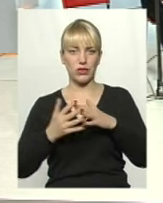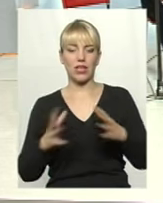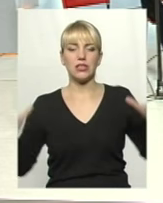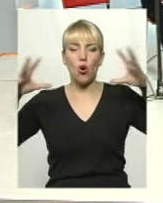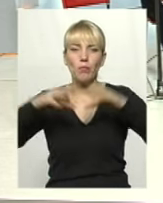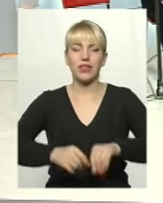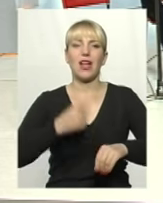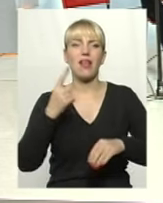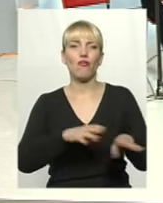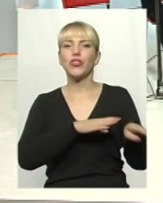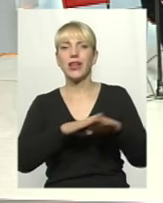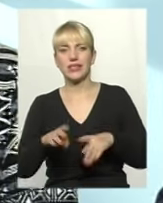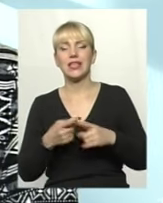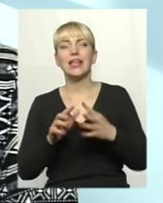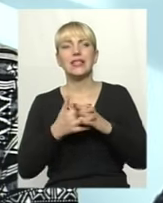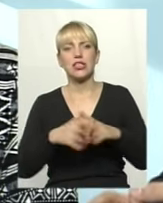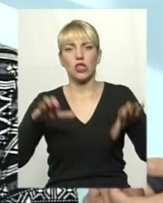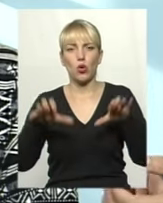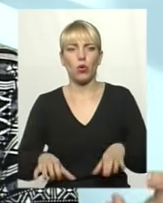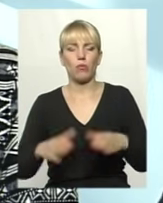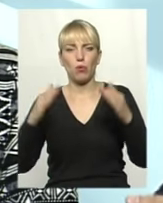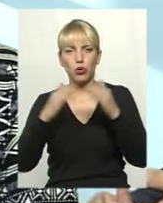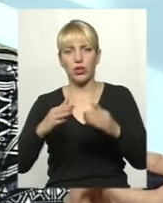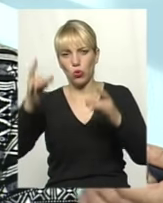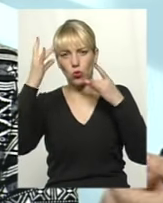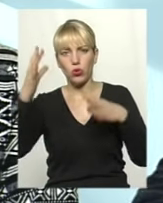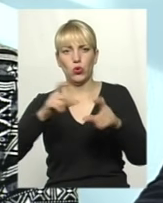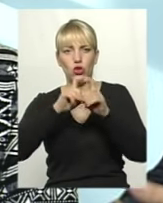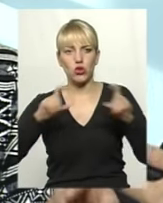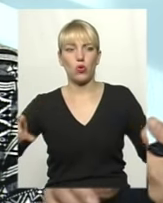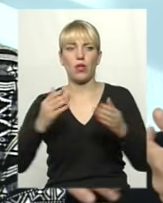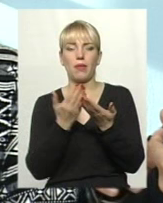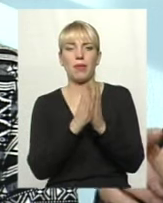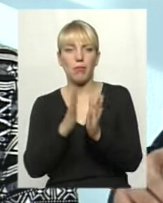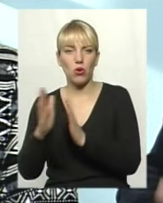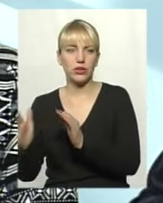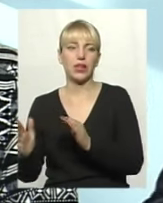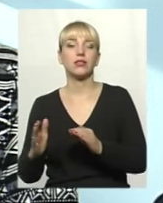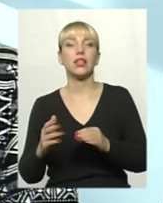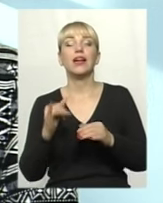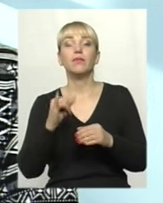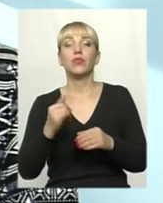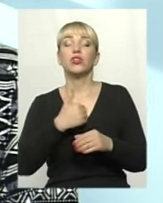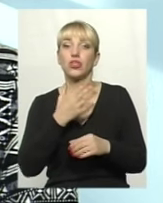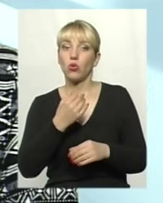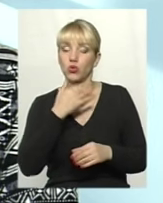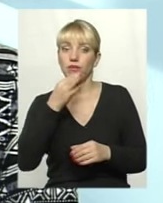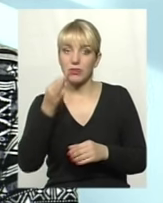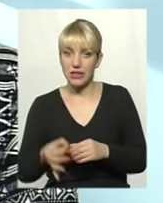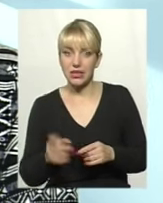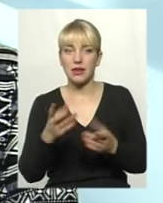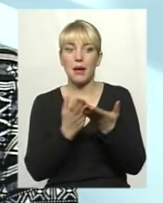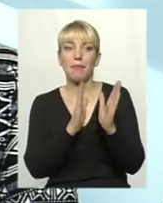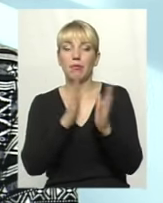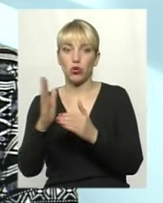ціле. Сільського будинку культури, школи, бібліотеки. До речі, я от хочу сказати, бібліотеки.